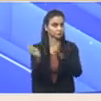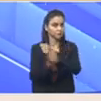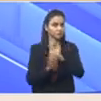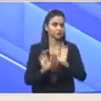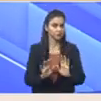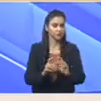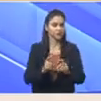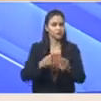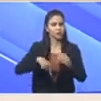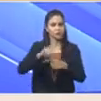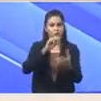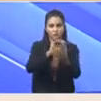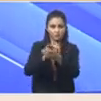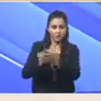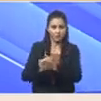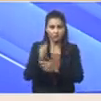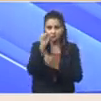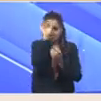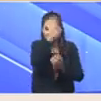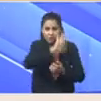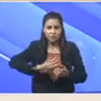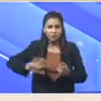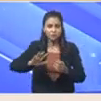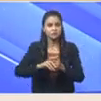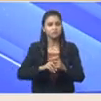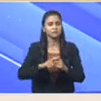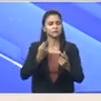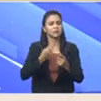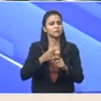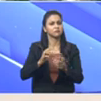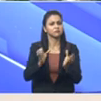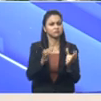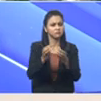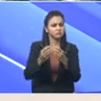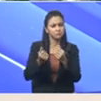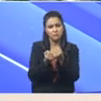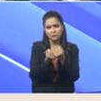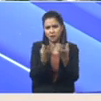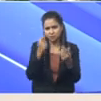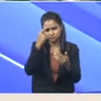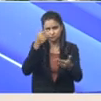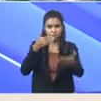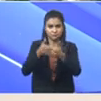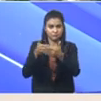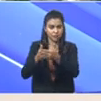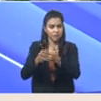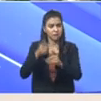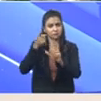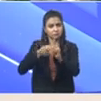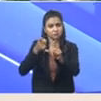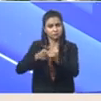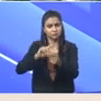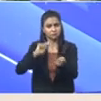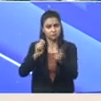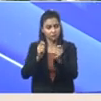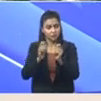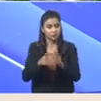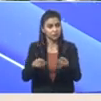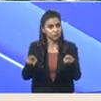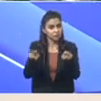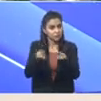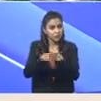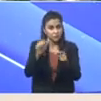साथियों, भारत में हर युग में कुछ चुनौतियां आई और हर युग में ऐसे